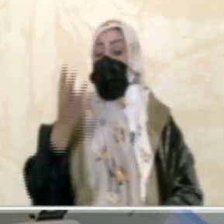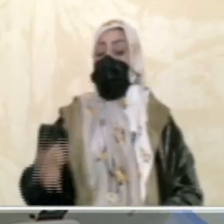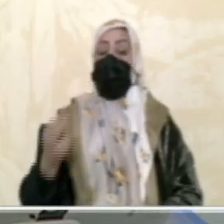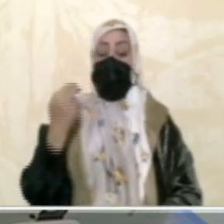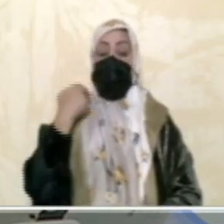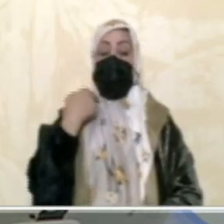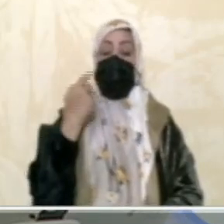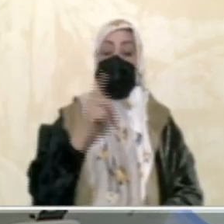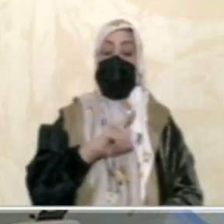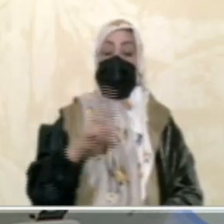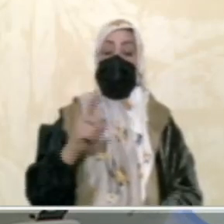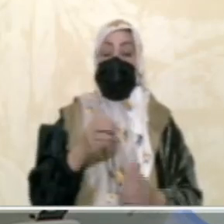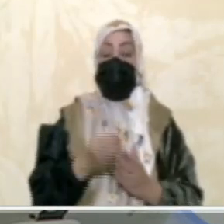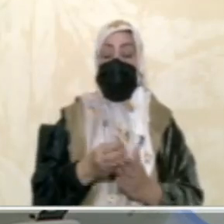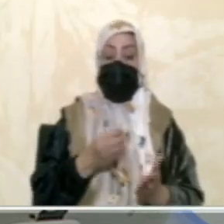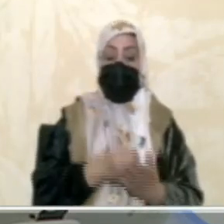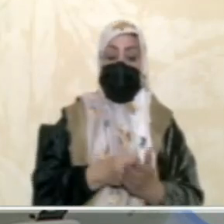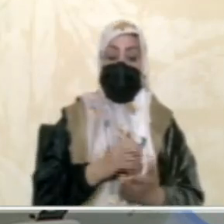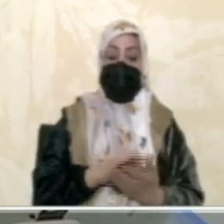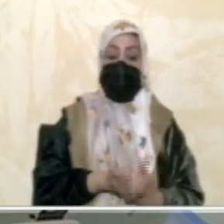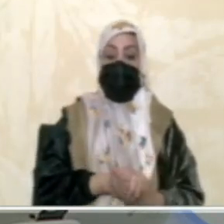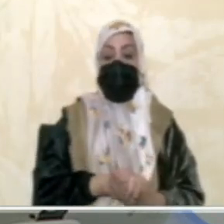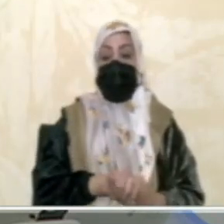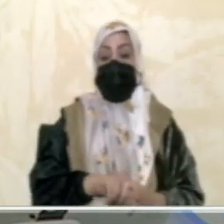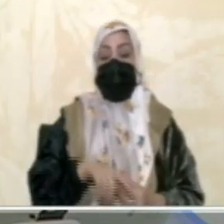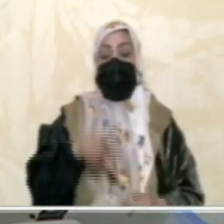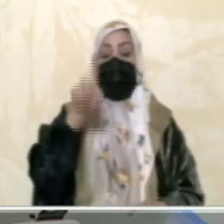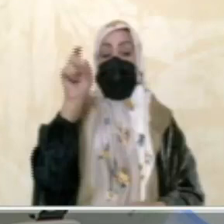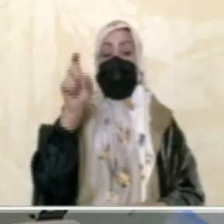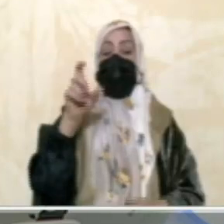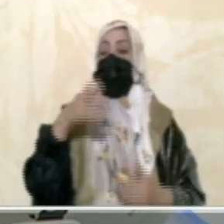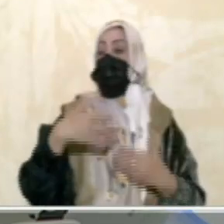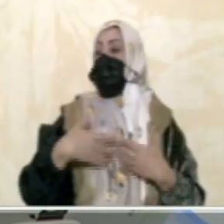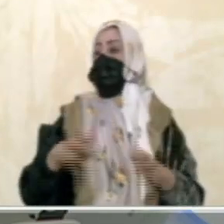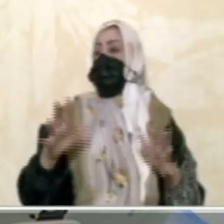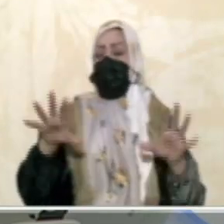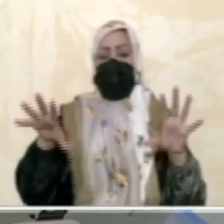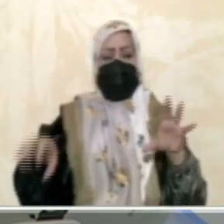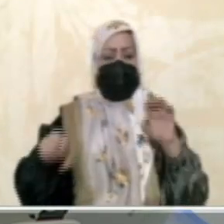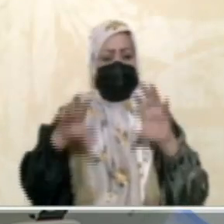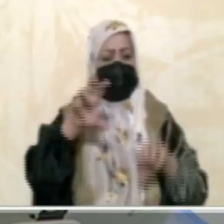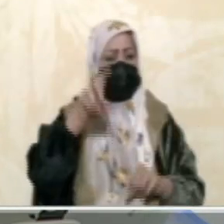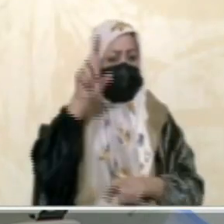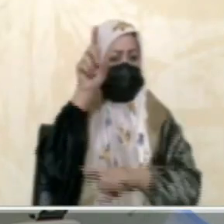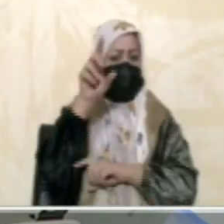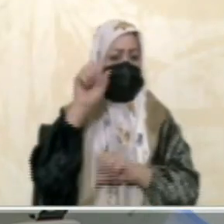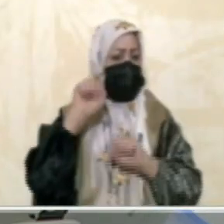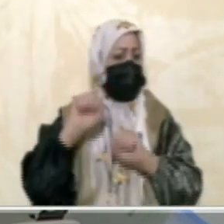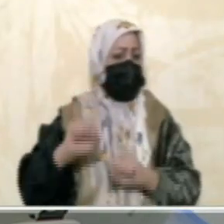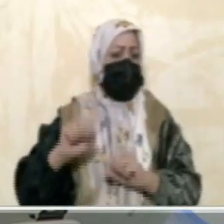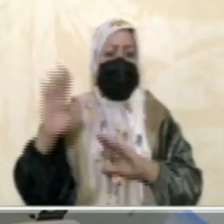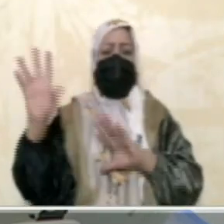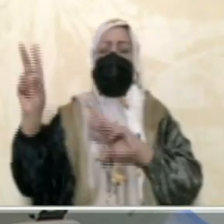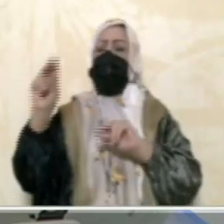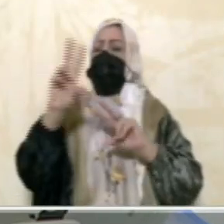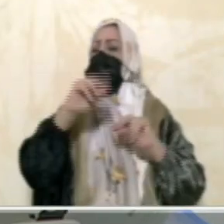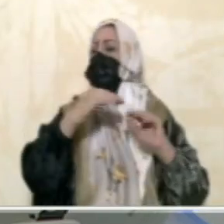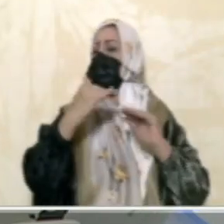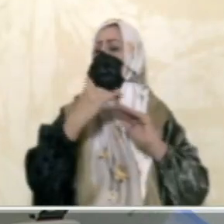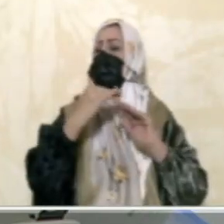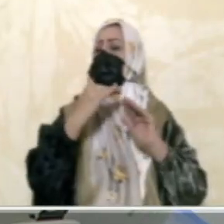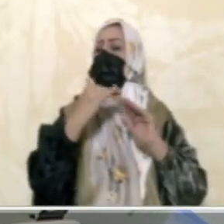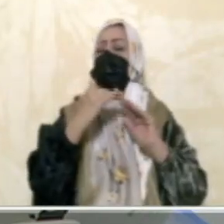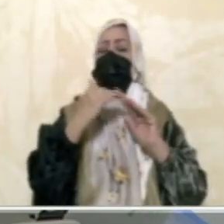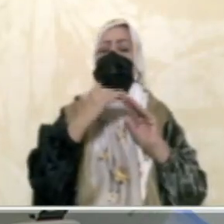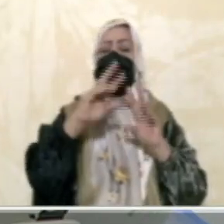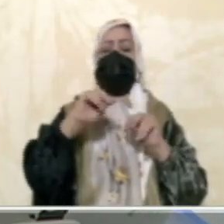المساجد هي من الاماكن التي يكون يعني ان تكون الاحقيه فيها على